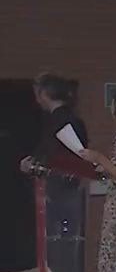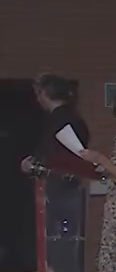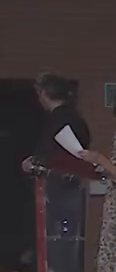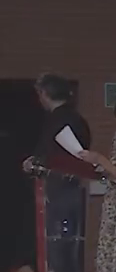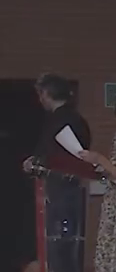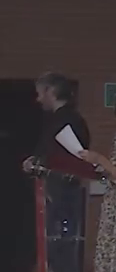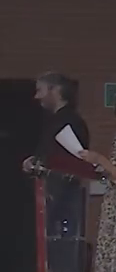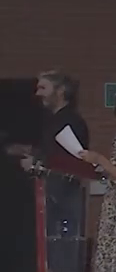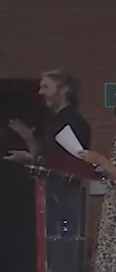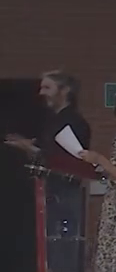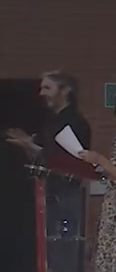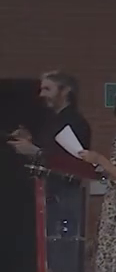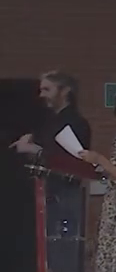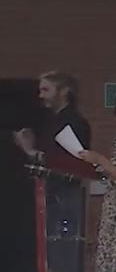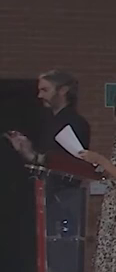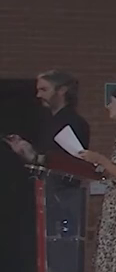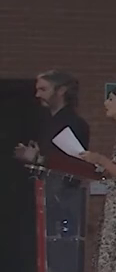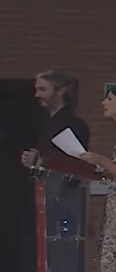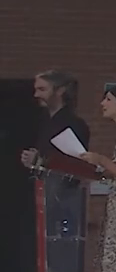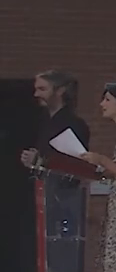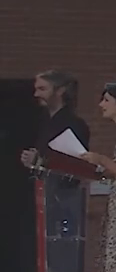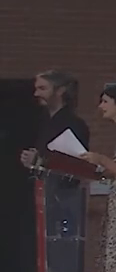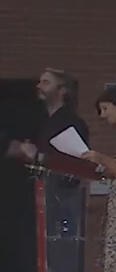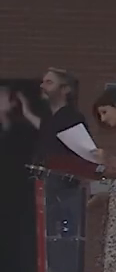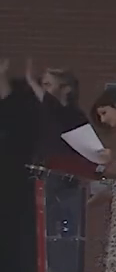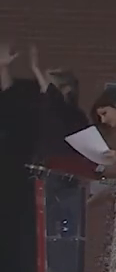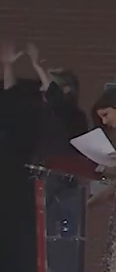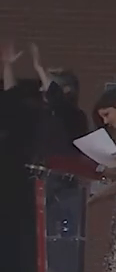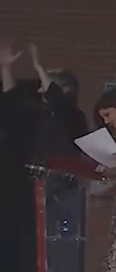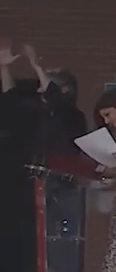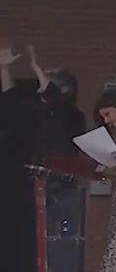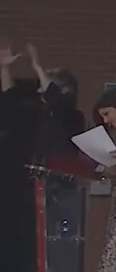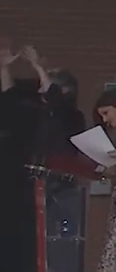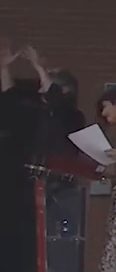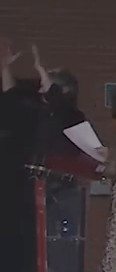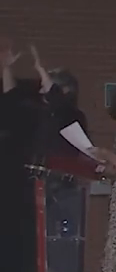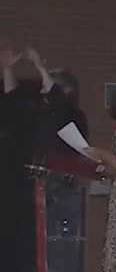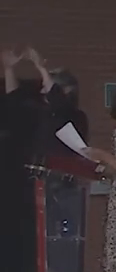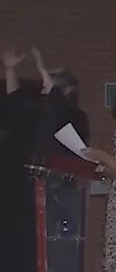Sí, el temps que necessitis. Un fort aplaudiment.